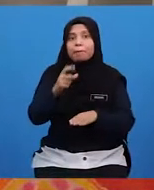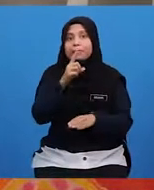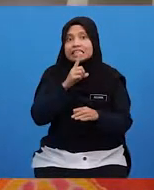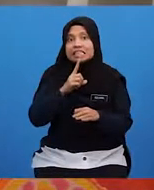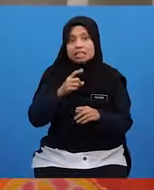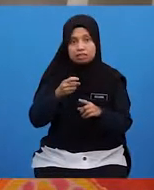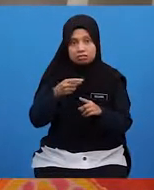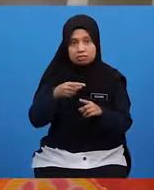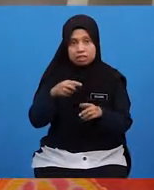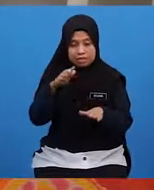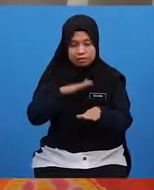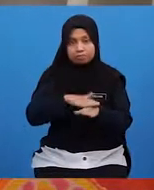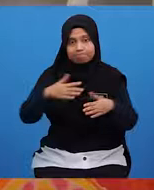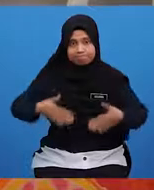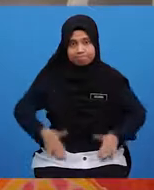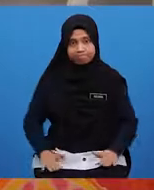atas kain.